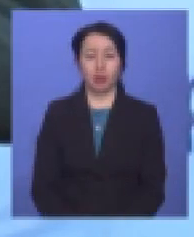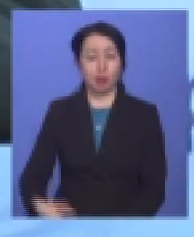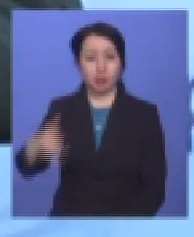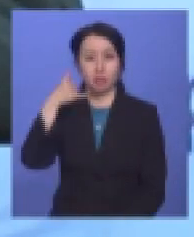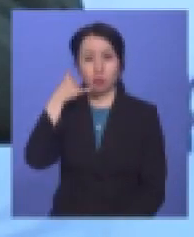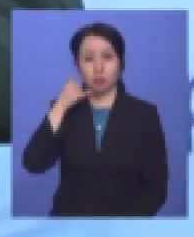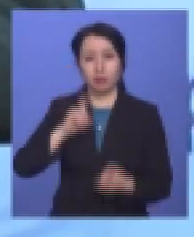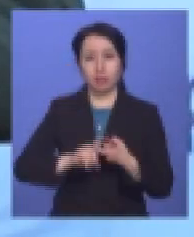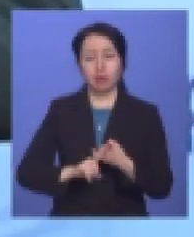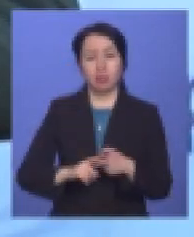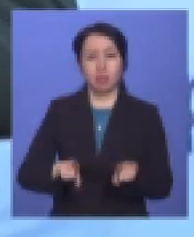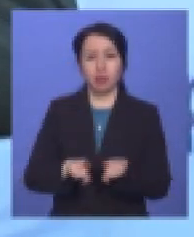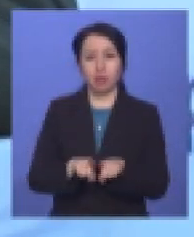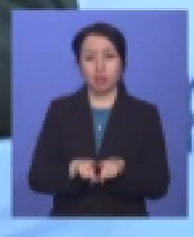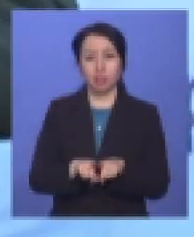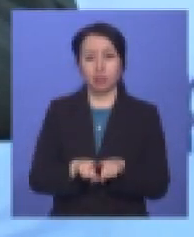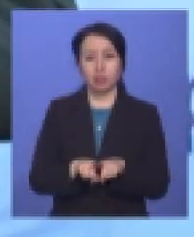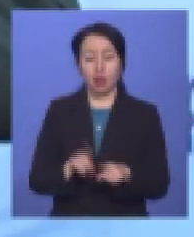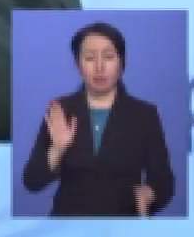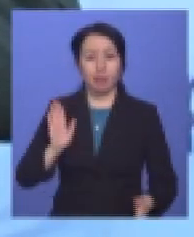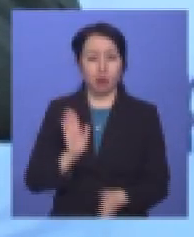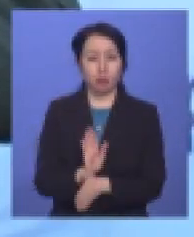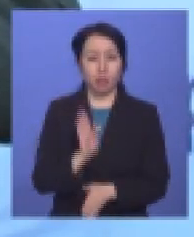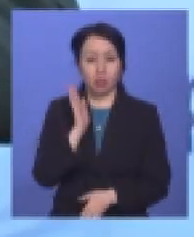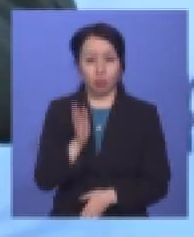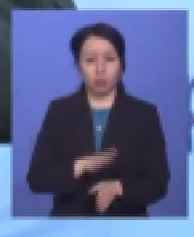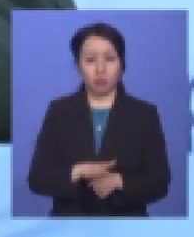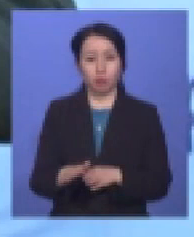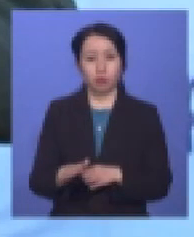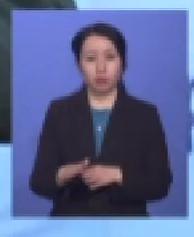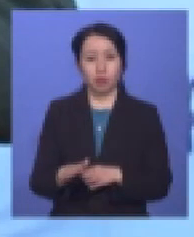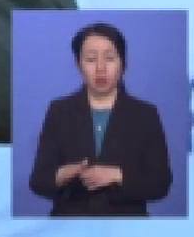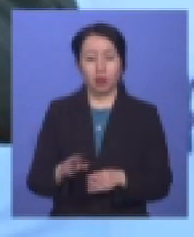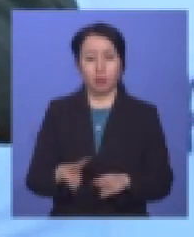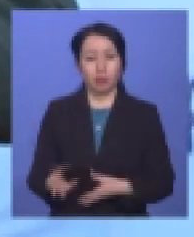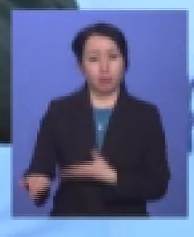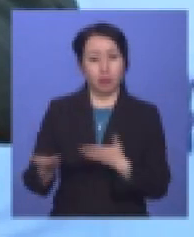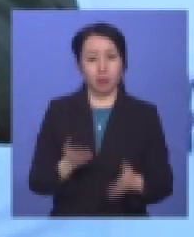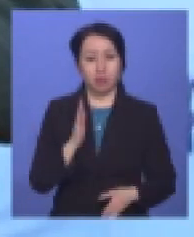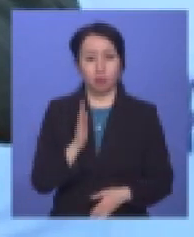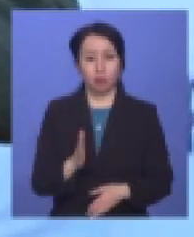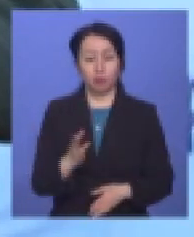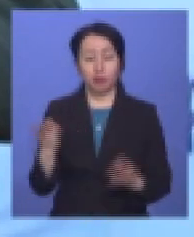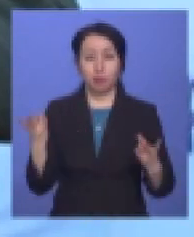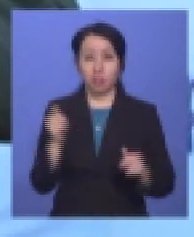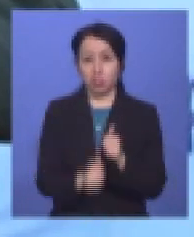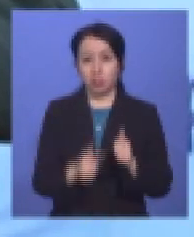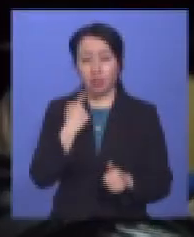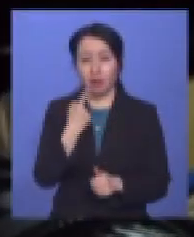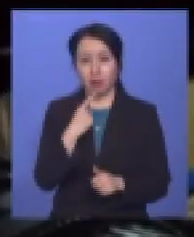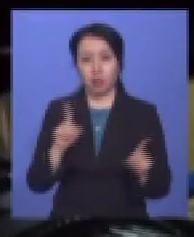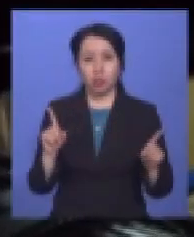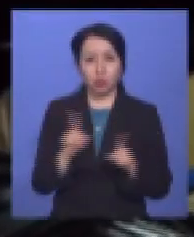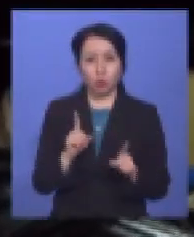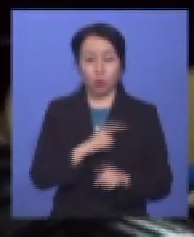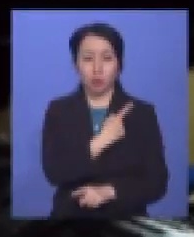связи также, Андрей Степанович, поручения будут исполнены, инспекцию пригласим. Значит, отдельно надо рассмотреть. Мы неоднократно говорим, что